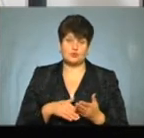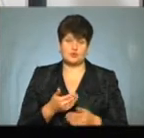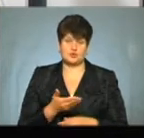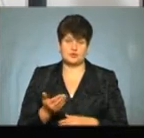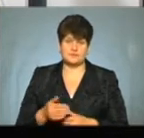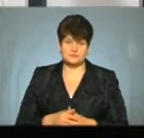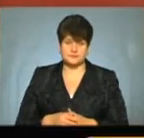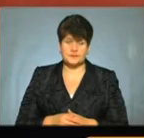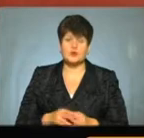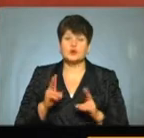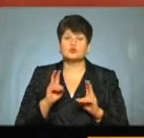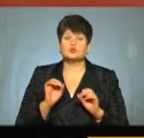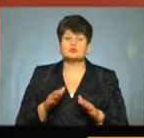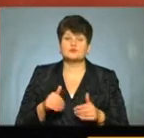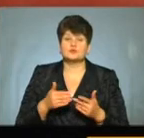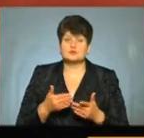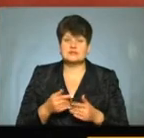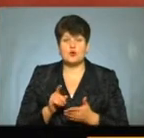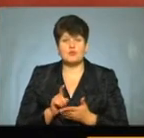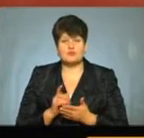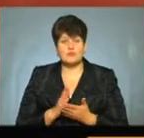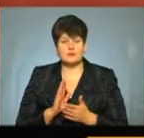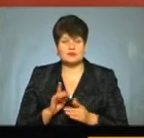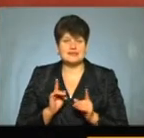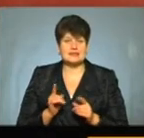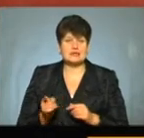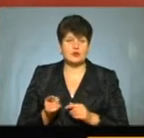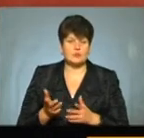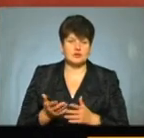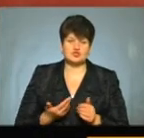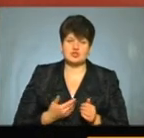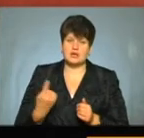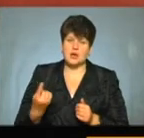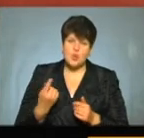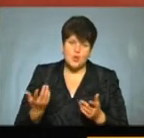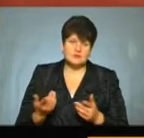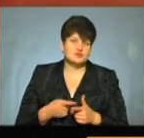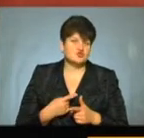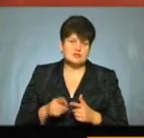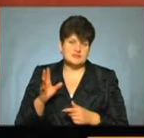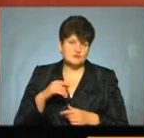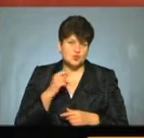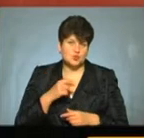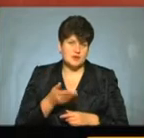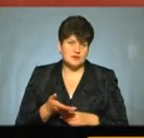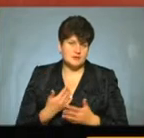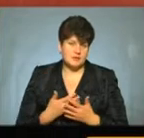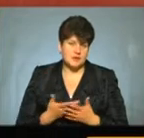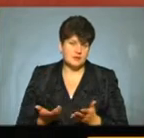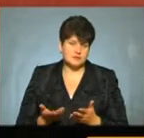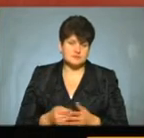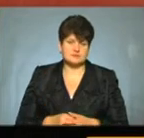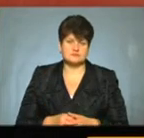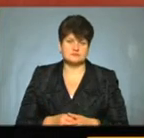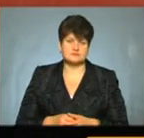Хто саме може звернутися? Чи це обов'язково має бути тільки тернополянка, чи жителі області, чи зі всієї України, до прикладу?